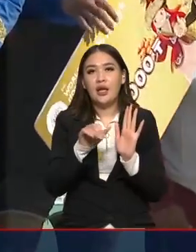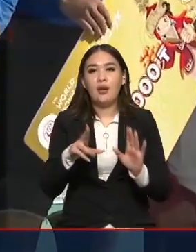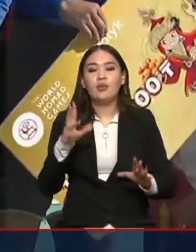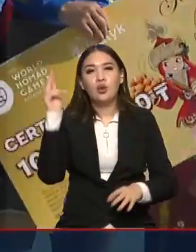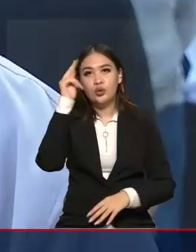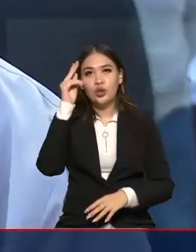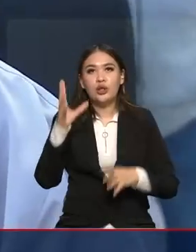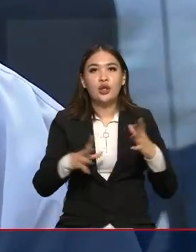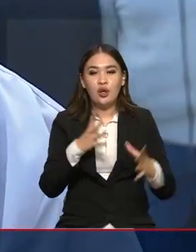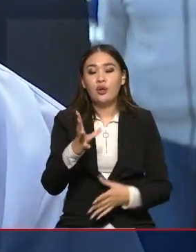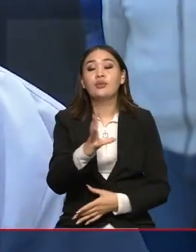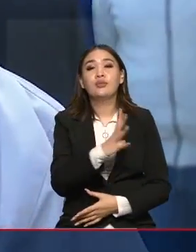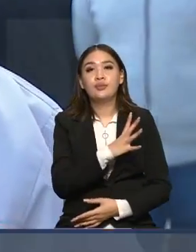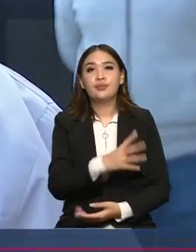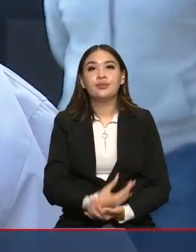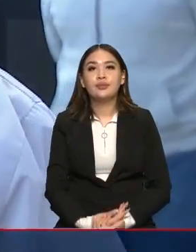учебно-тренировочных сборов.